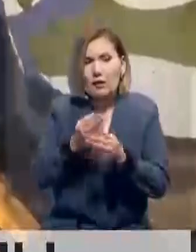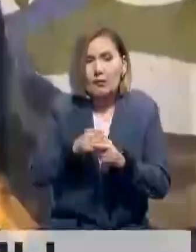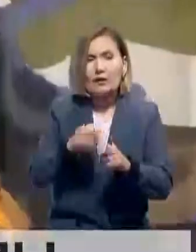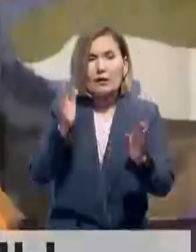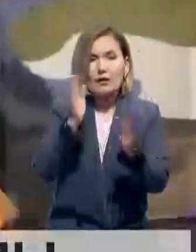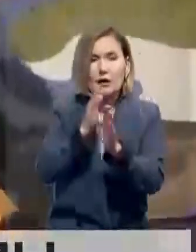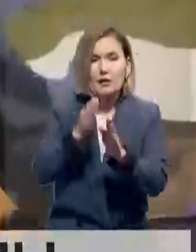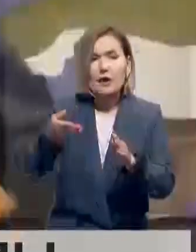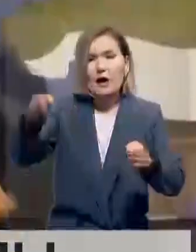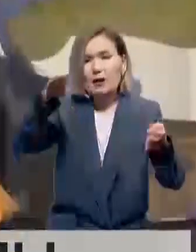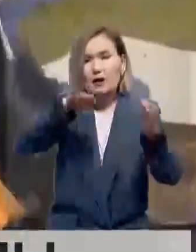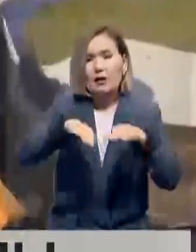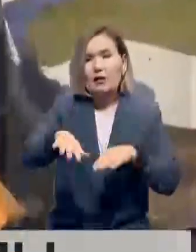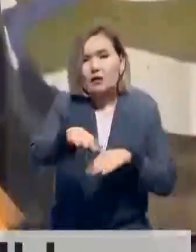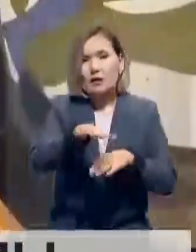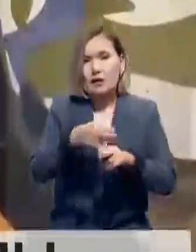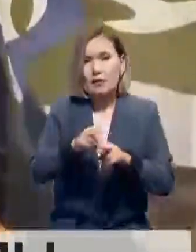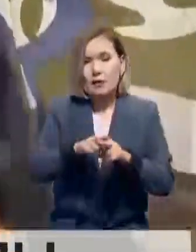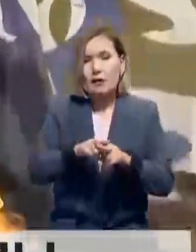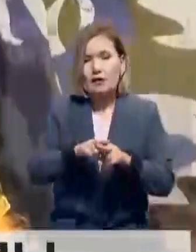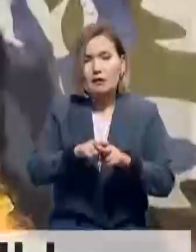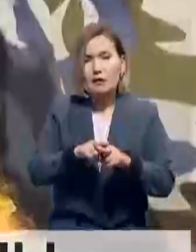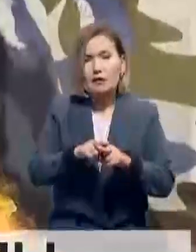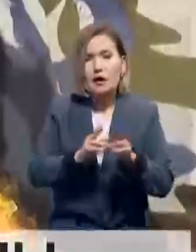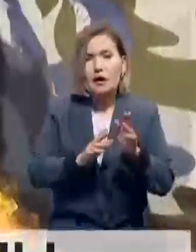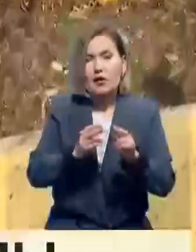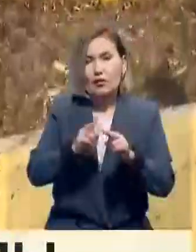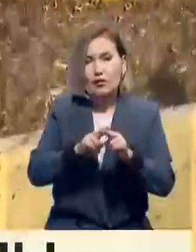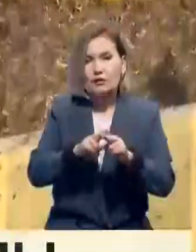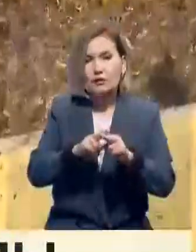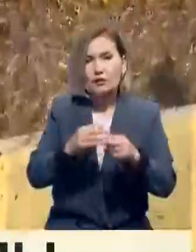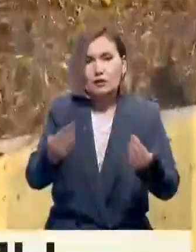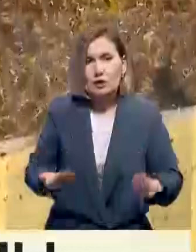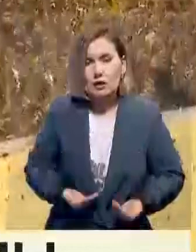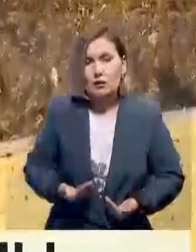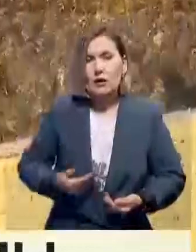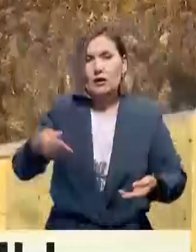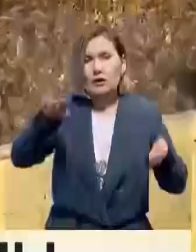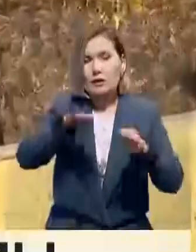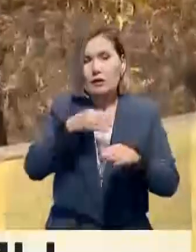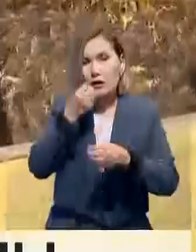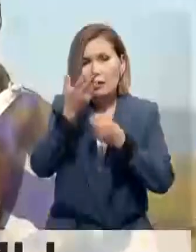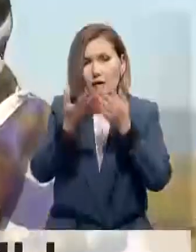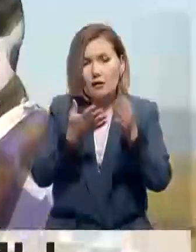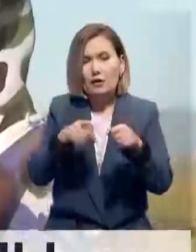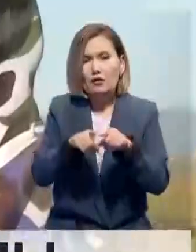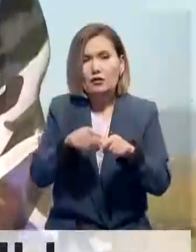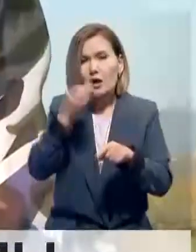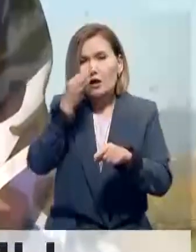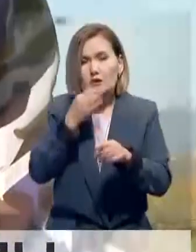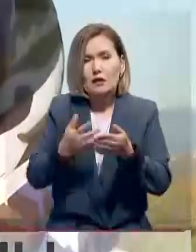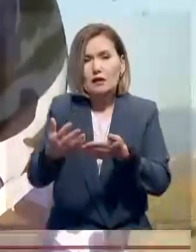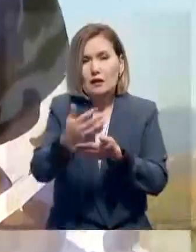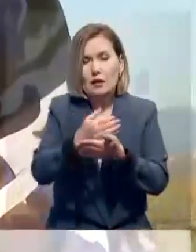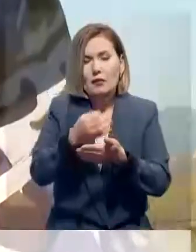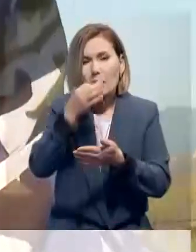табиғи таудағы бөлініп шыққан аралар ғой осы. Таудан жиналған, таудан бойсындырған, жабайы арадан бойсындырған. Мынау балды